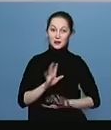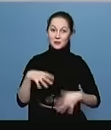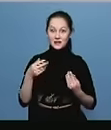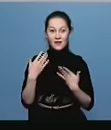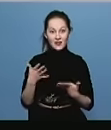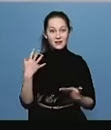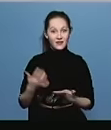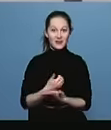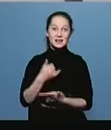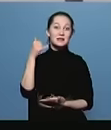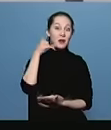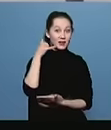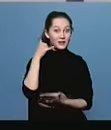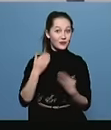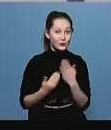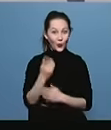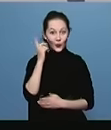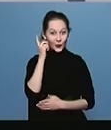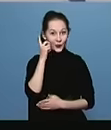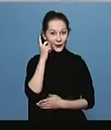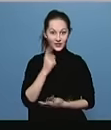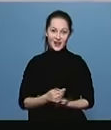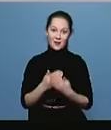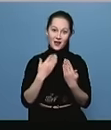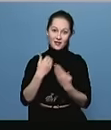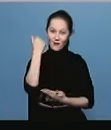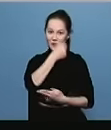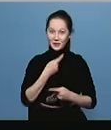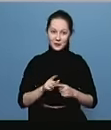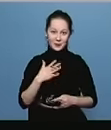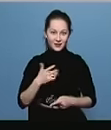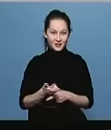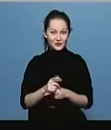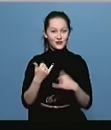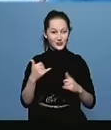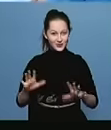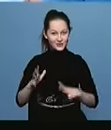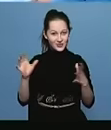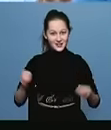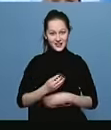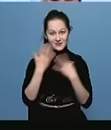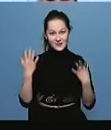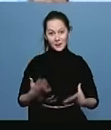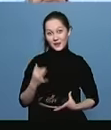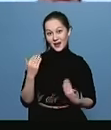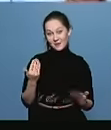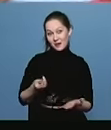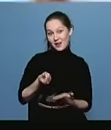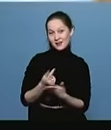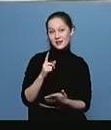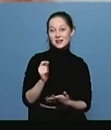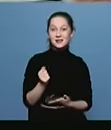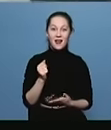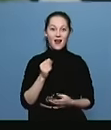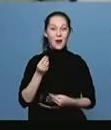выиграли смартфон. Очень приятно, тем более в канун Нового года. Но, как говорится, чудеса случаются на свете. Теперь платить за коммунальные